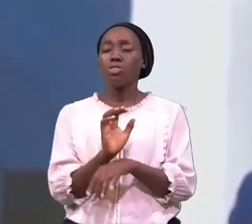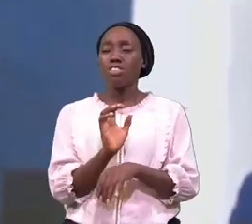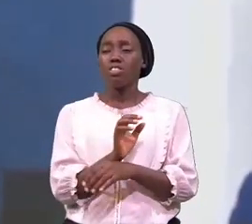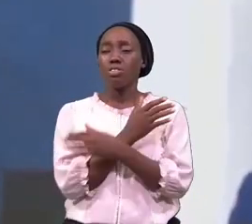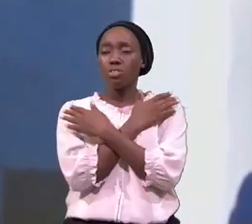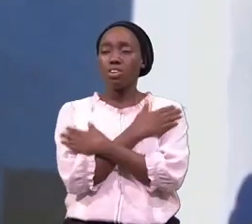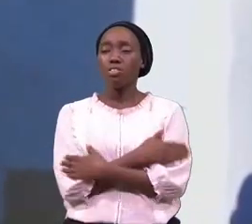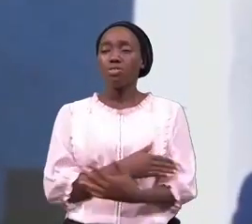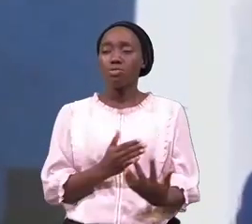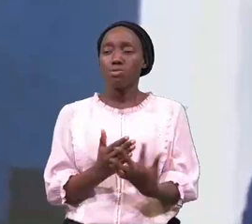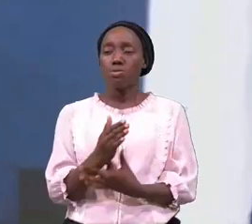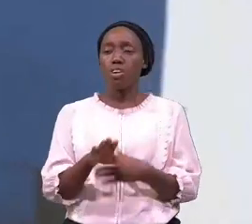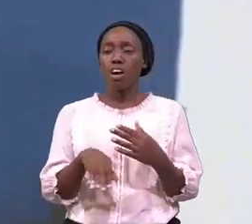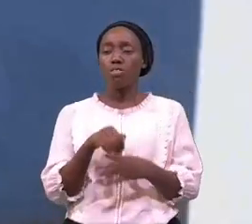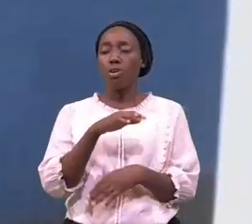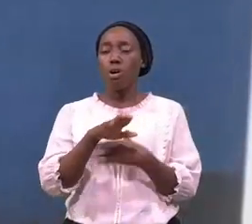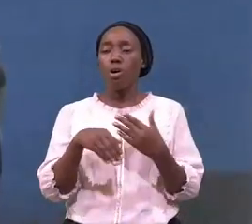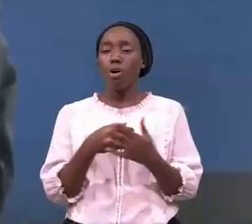l'Église était en paix dans toute la Judée,